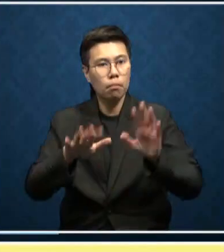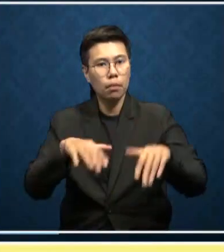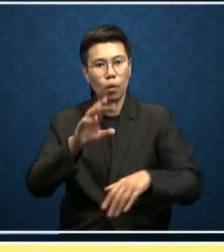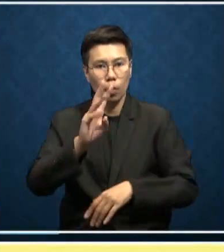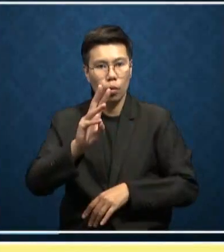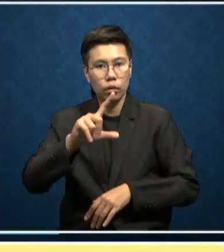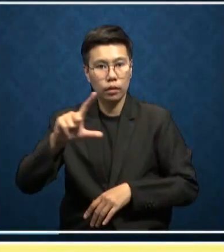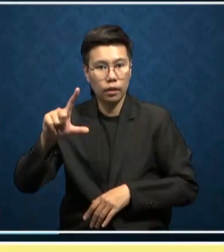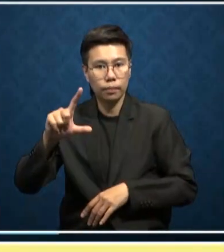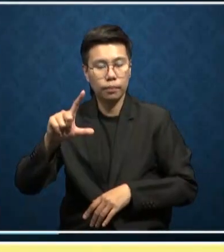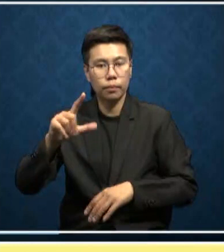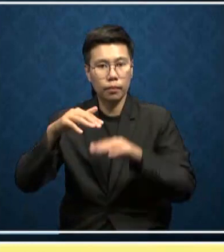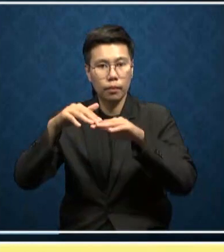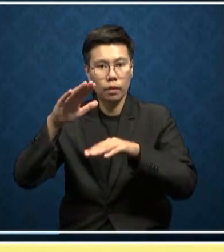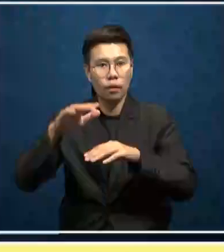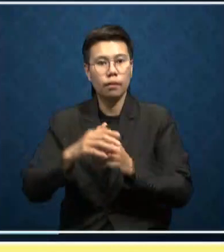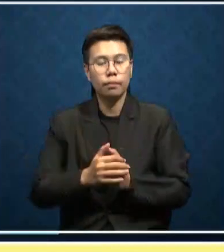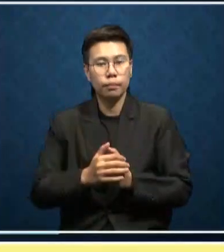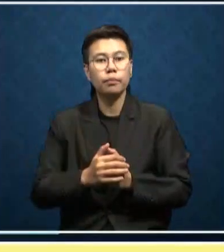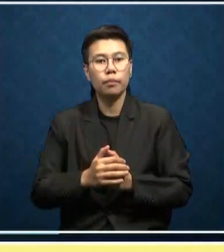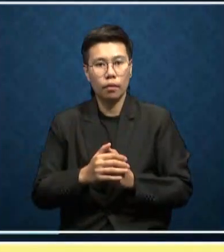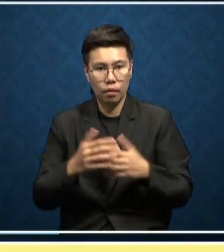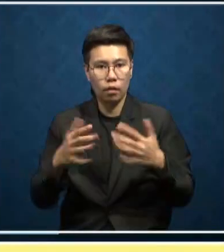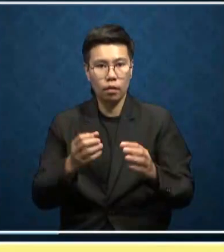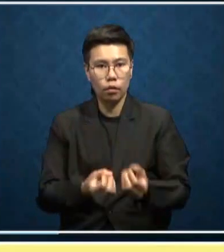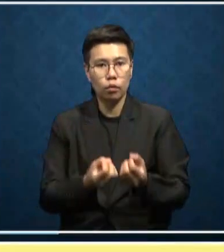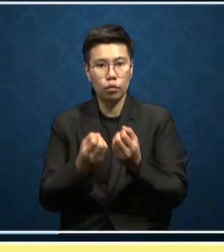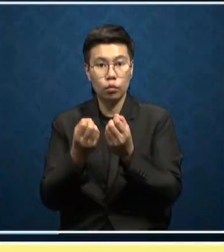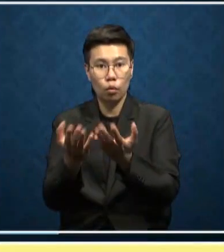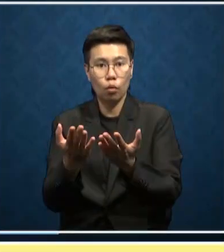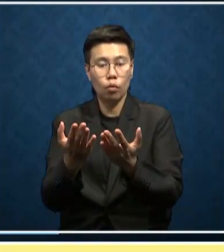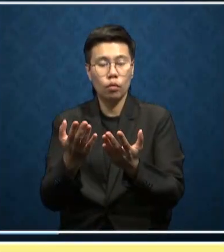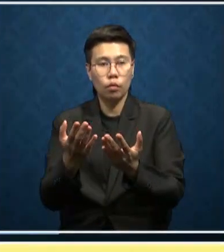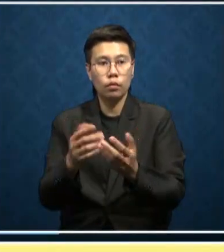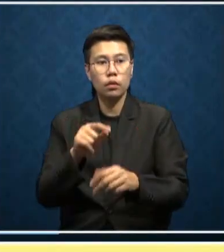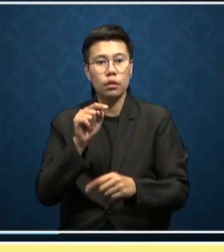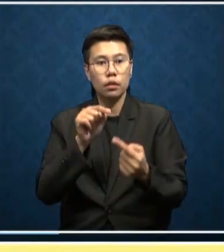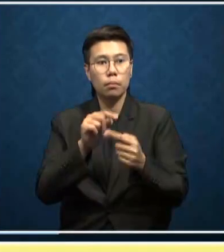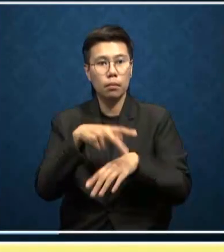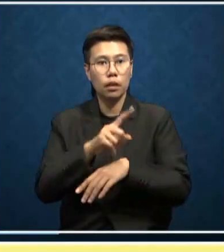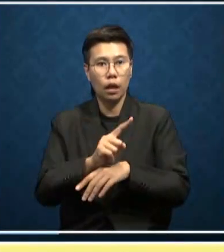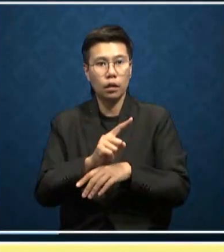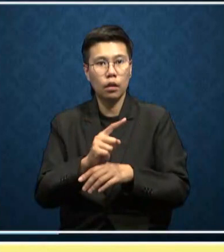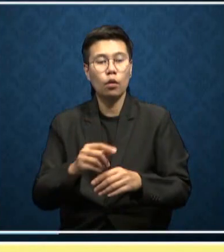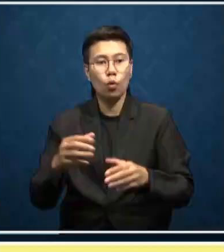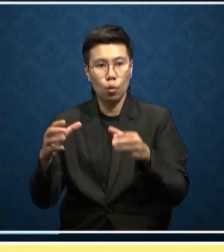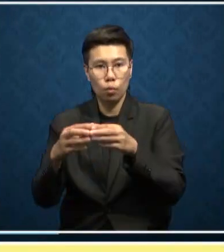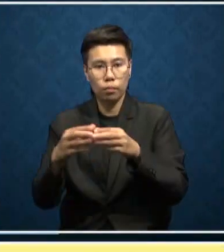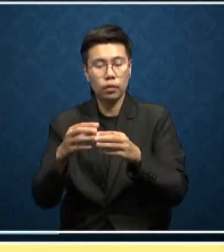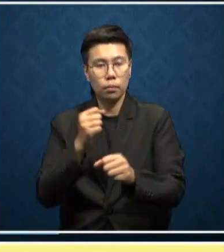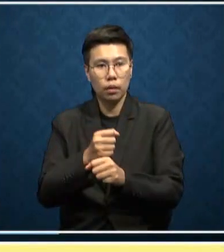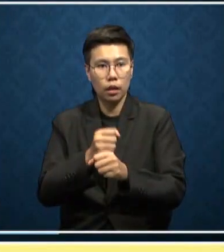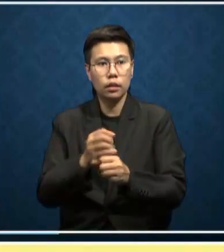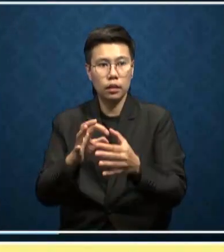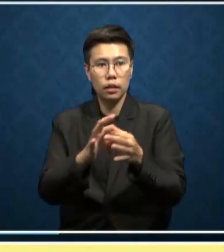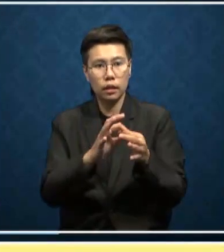ล้านบาทเท่านั้นเองผมจะขอหาหารือแล้วก็ส่งเรื่องไปยังผ่านท่านประธานไปยังหน่วยงานที่เกี่ยวข้องเพื่อขอรับการสนับสนุนเ่อ